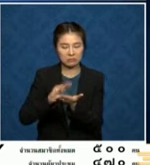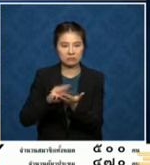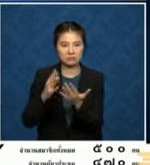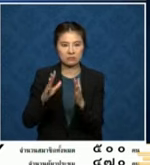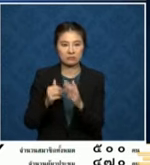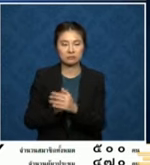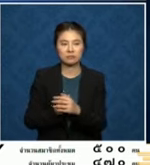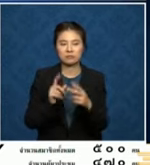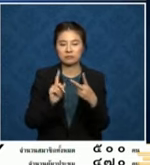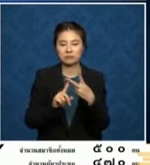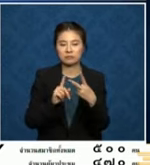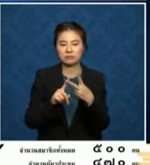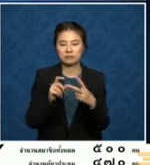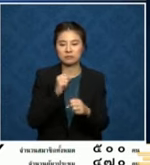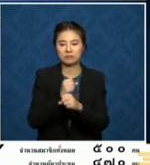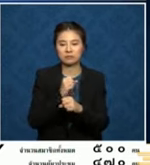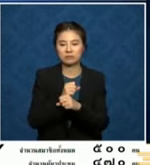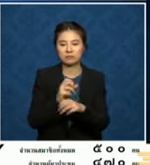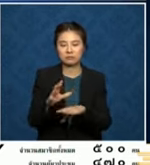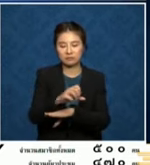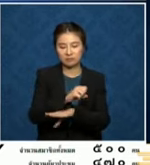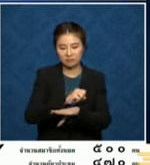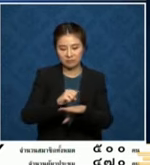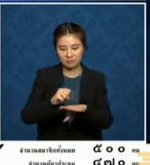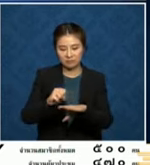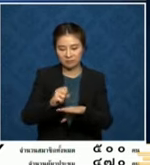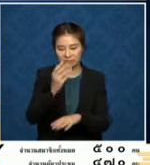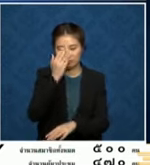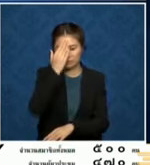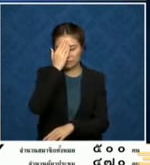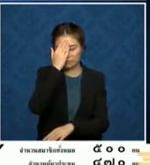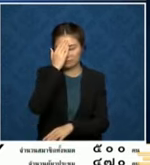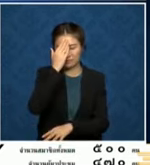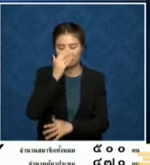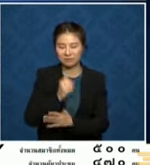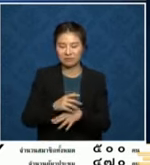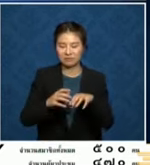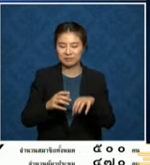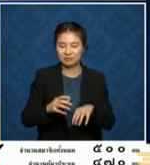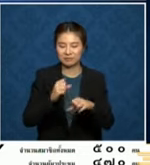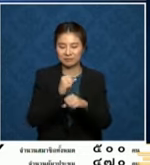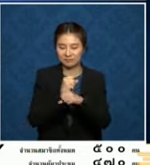างปรับปรุงสนามหญ้าบริเวณหน้าตึกไทยคู่ฟ้า